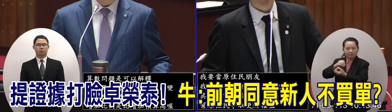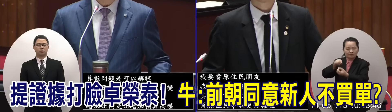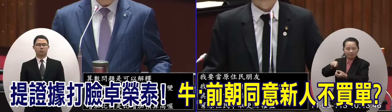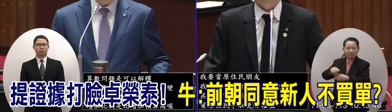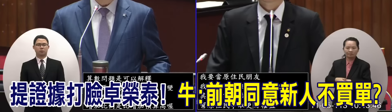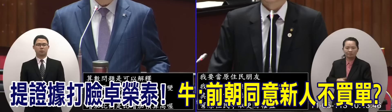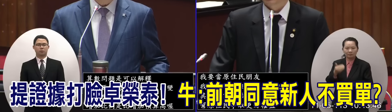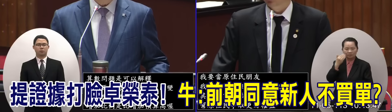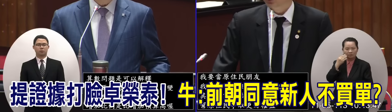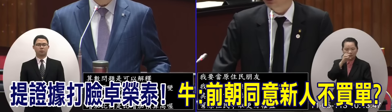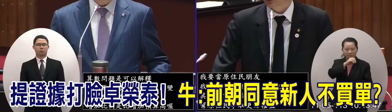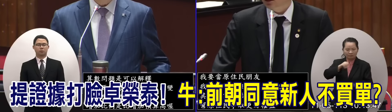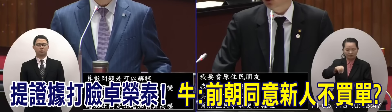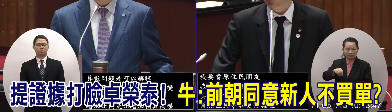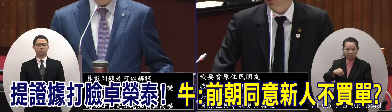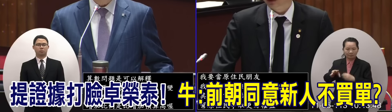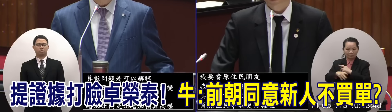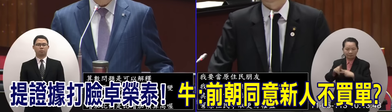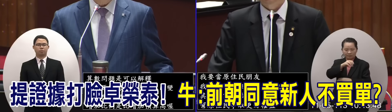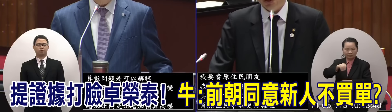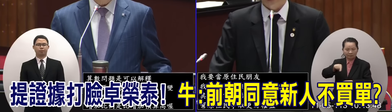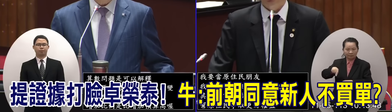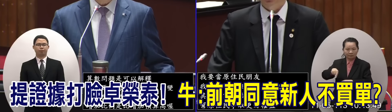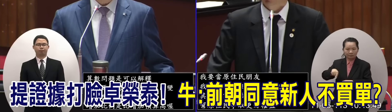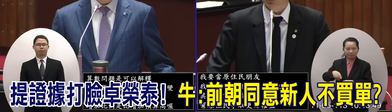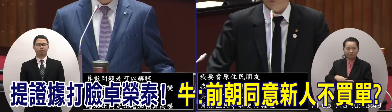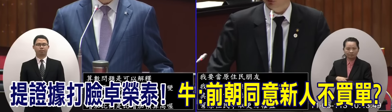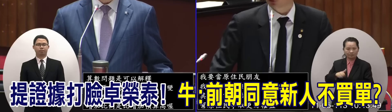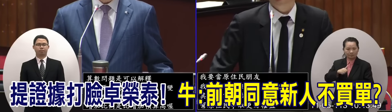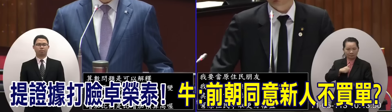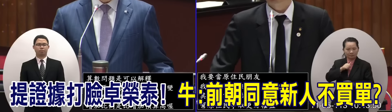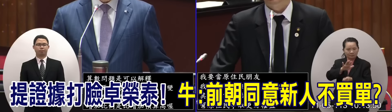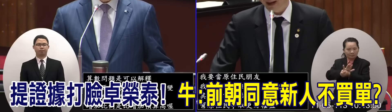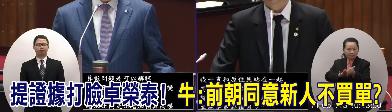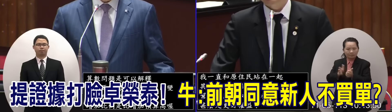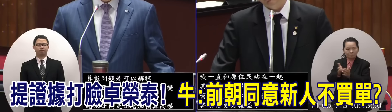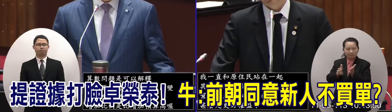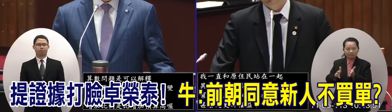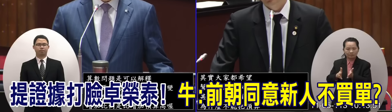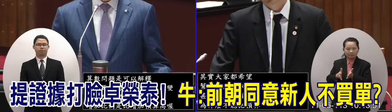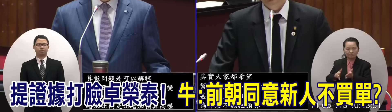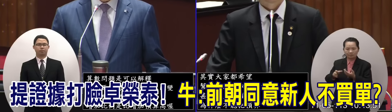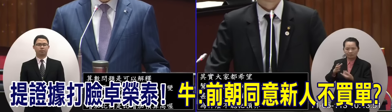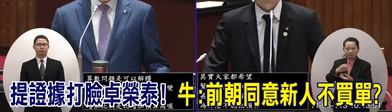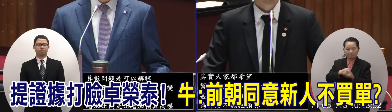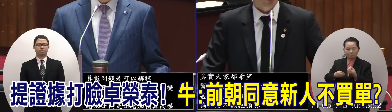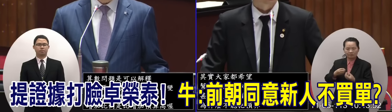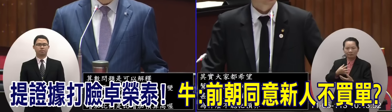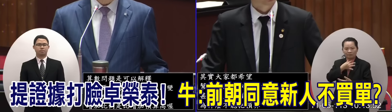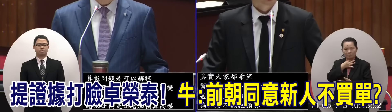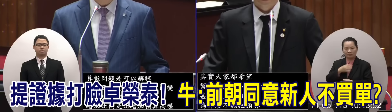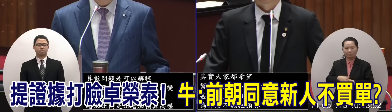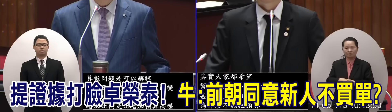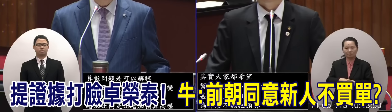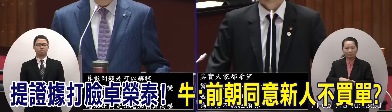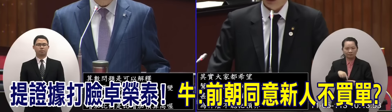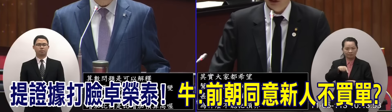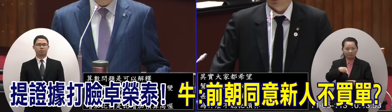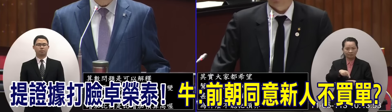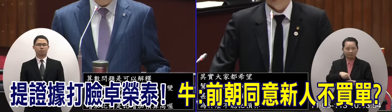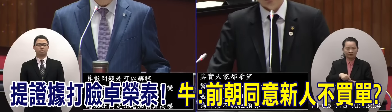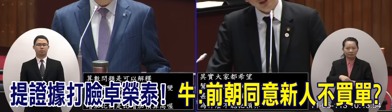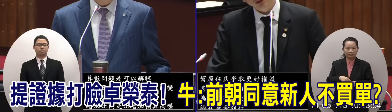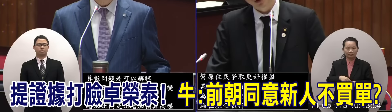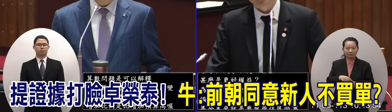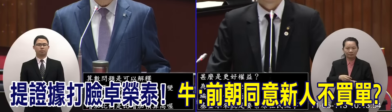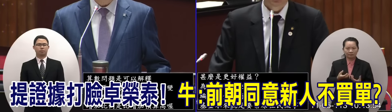用挪移的方式改由基金来支出的话，它其实实质上会造成原住民预算的排挤嘛。既然今天不管是这个无党籍的